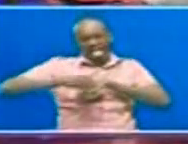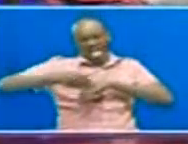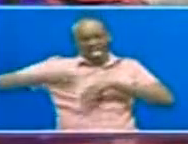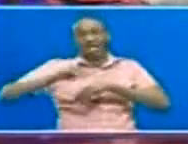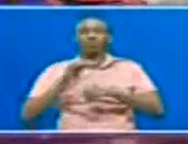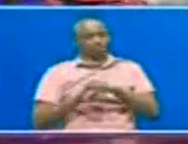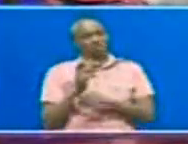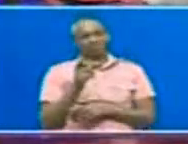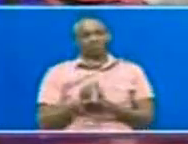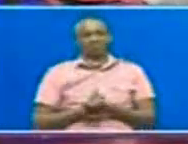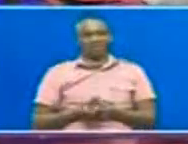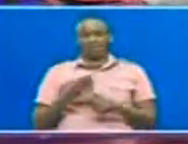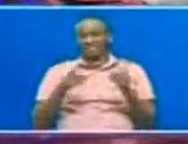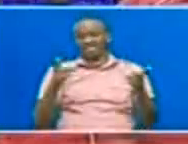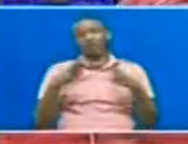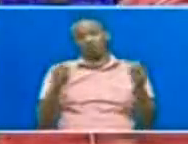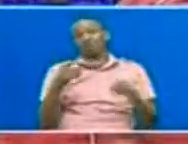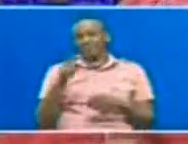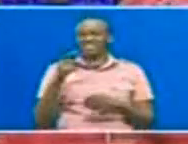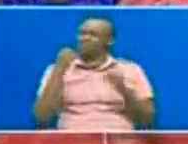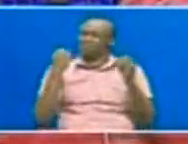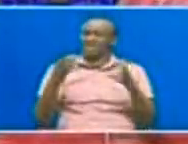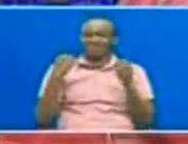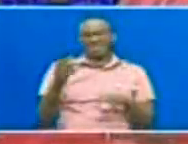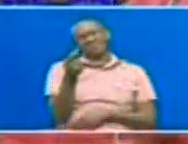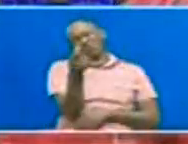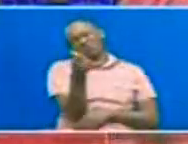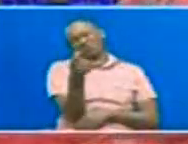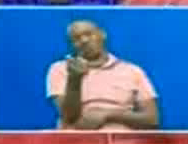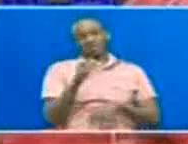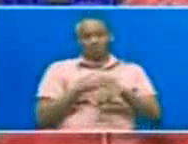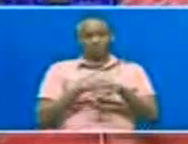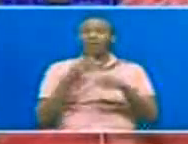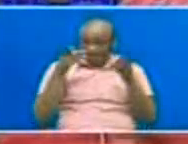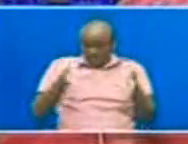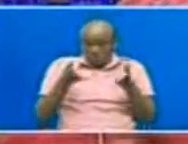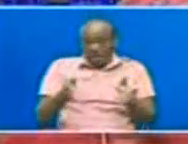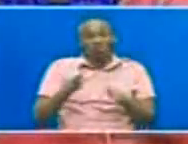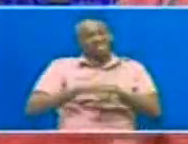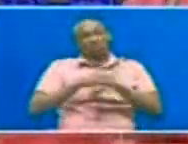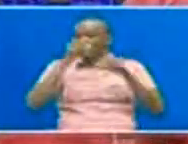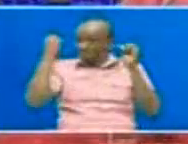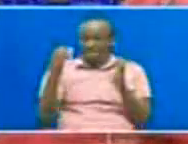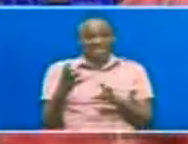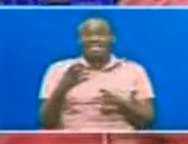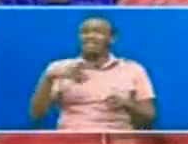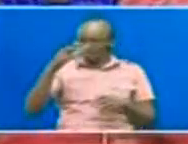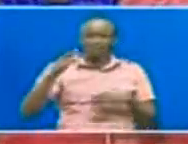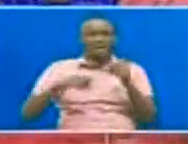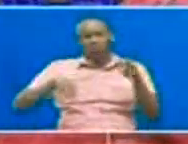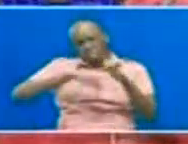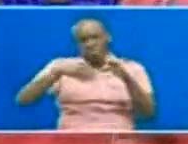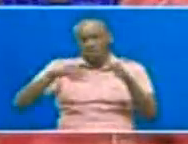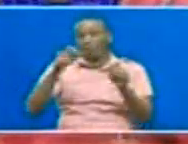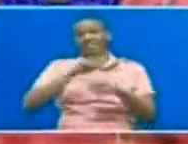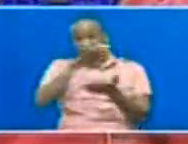Mkora. Lakini hamkuwa mnatoa wachezaji wengi. Kidogo. No. Kidogo tu. Siku hizi wako wengi. Ni wengi. Wanda cheza vizuri. We